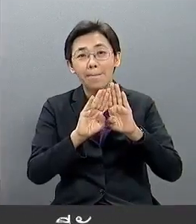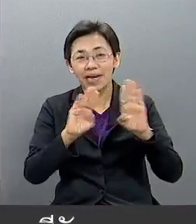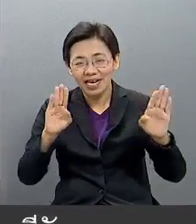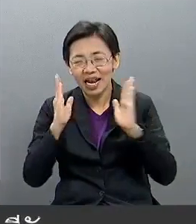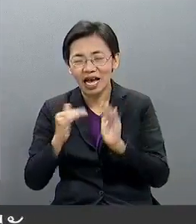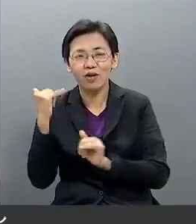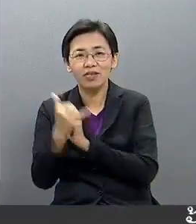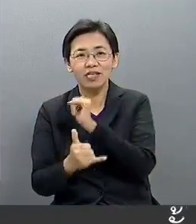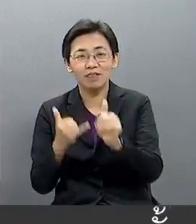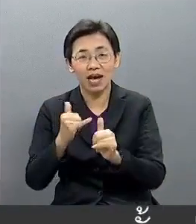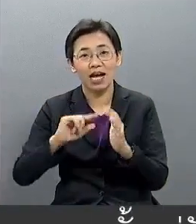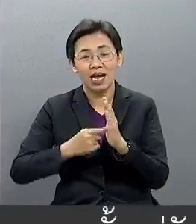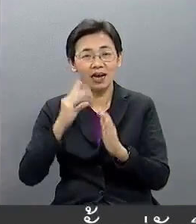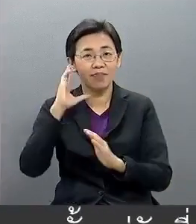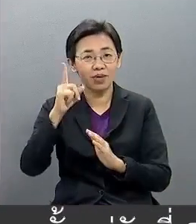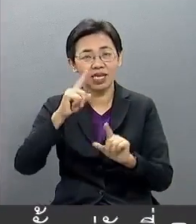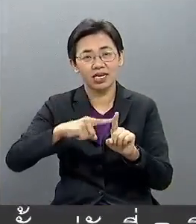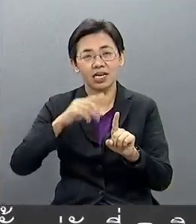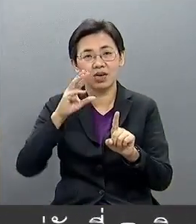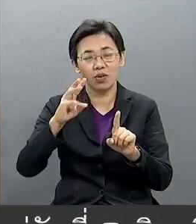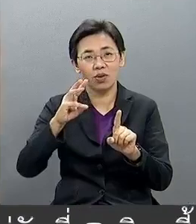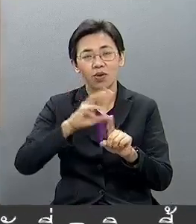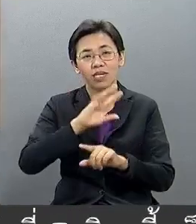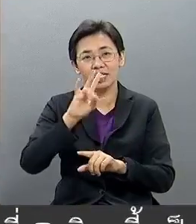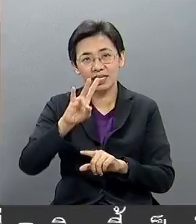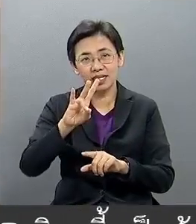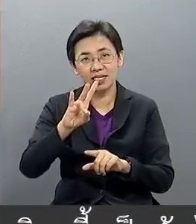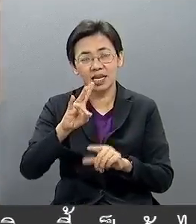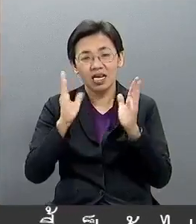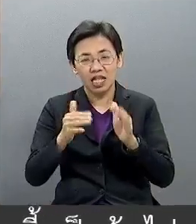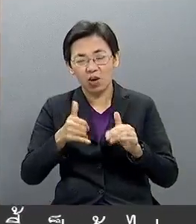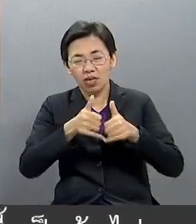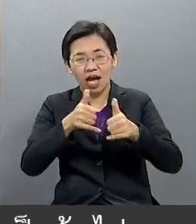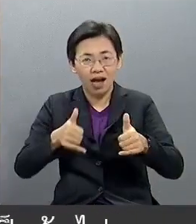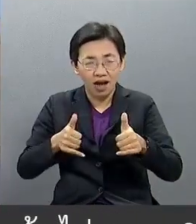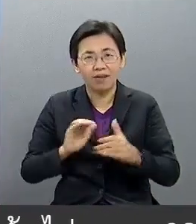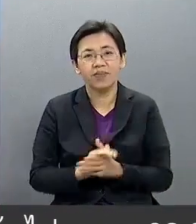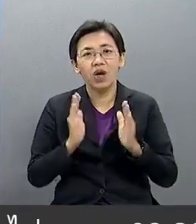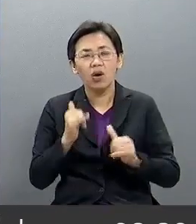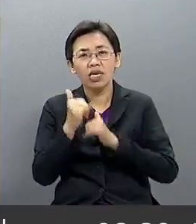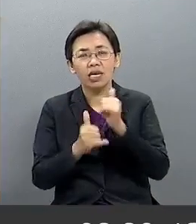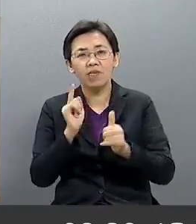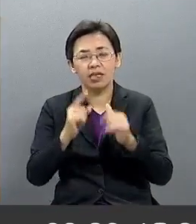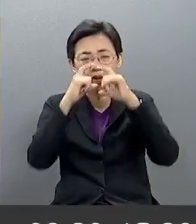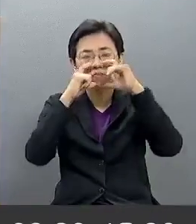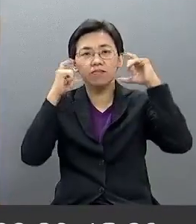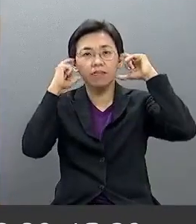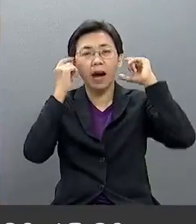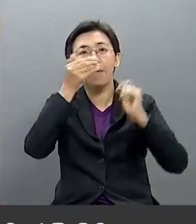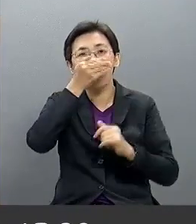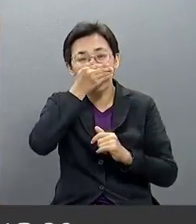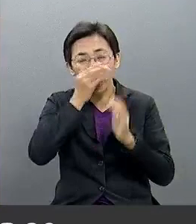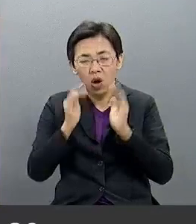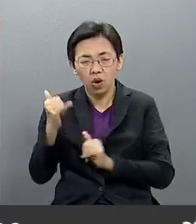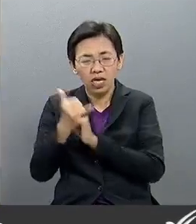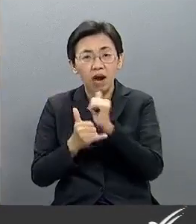งนี้7มิถุนายนแบบมีมาตรการเว้นระยะห่างที่ผู้ชมต้องสวมหน้ากากอนามัยจำกัดจำนวนไม่เกิน50ค